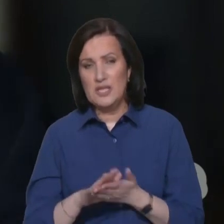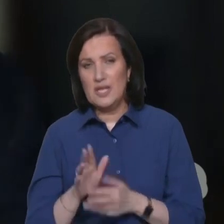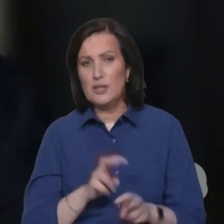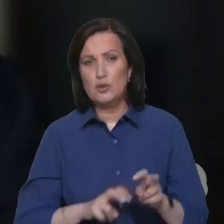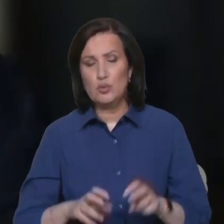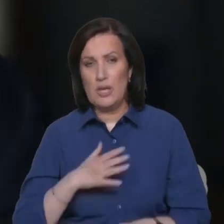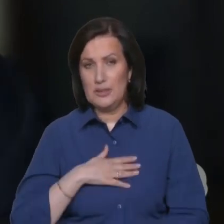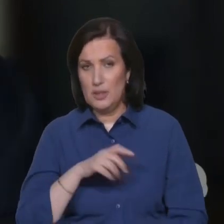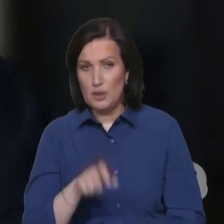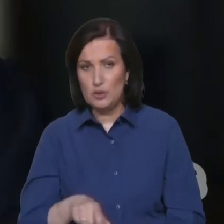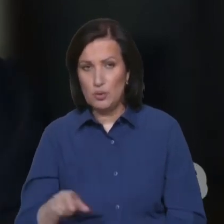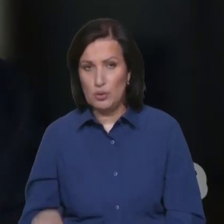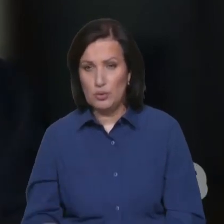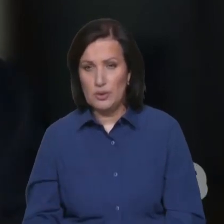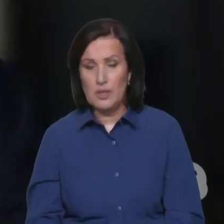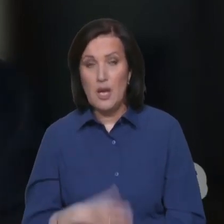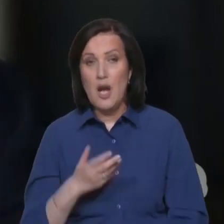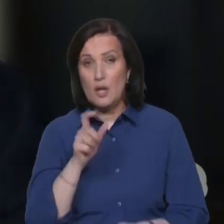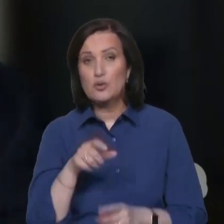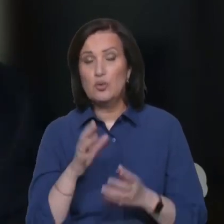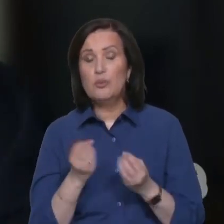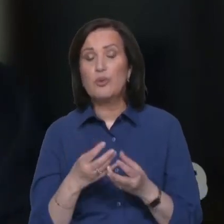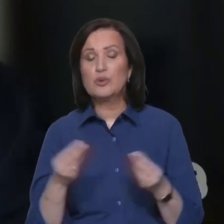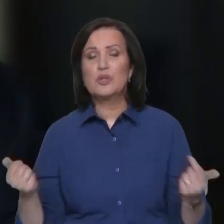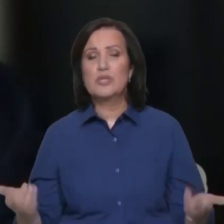людей цивільних. А якщо люди просто